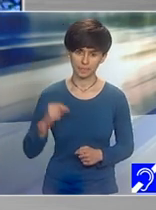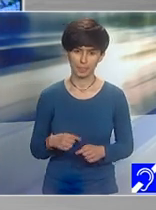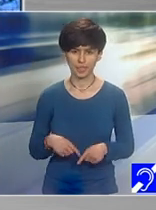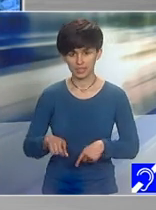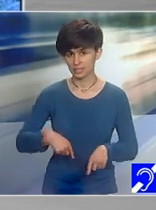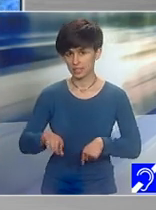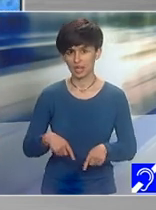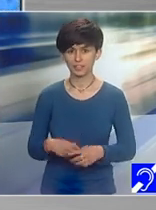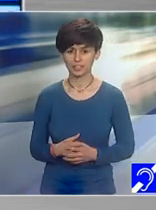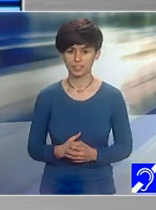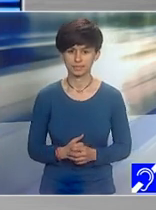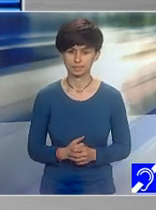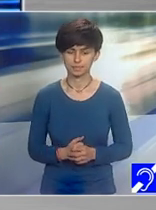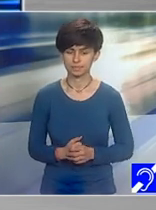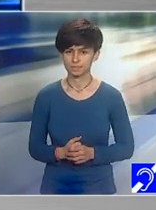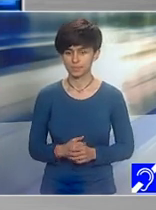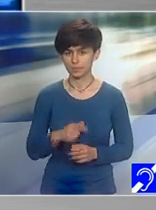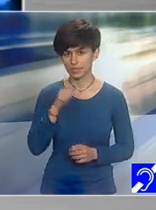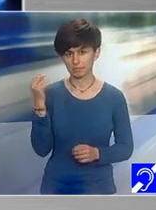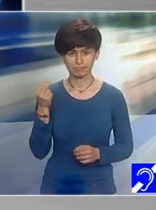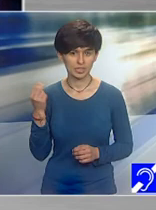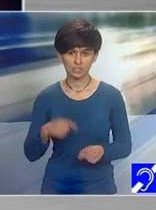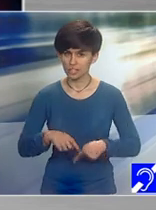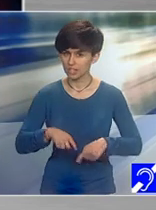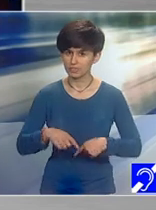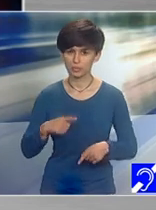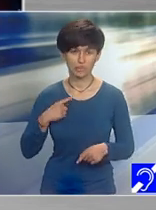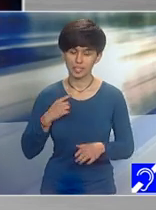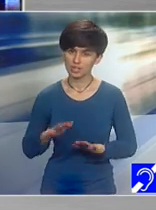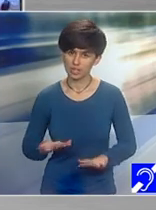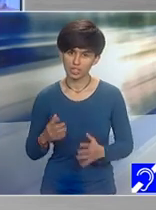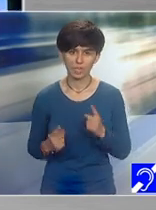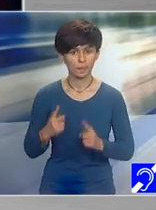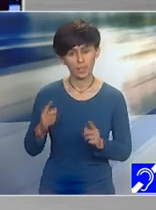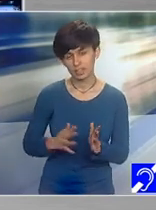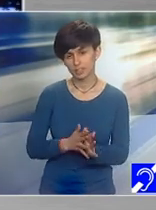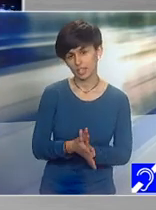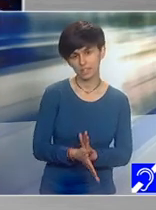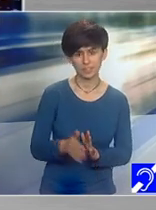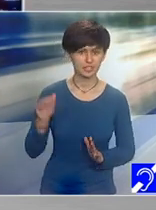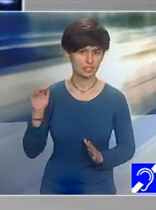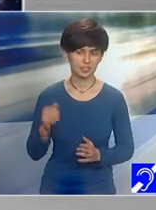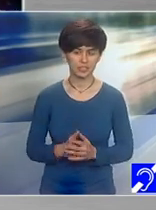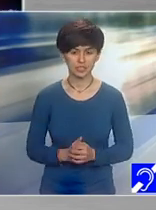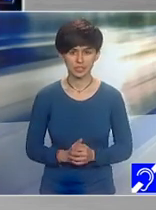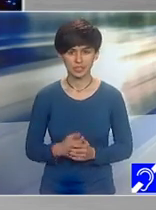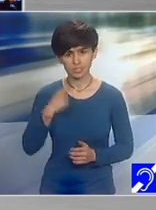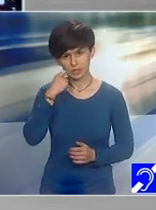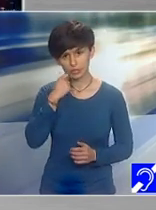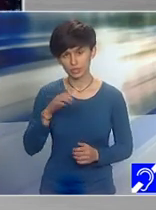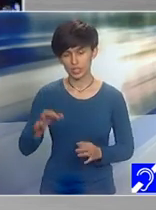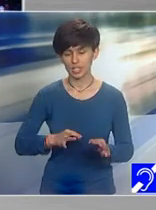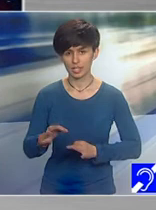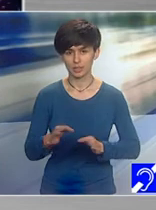De ce traficul este așa cum este dacă s-a investit atât de mult în el? Clujul are la dispoziție planul de mobilitate